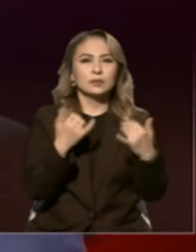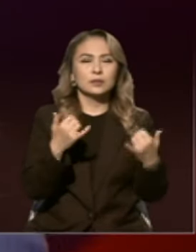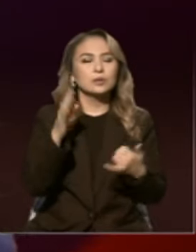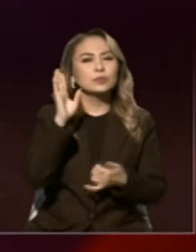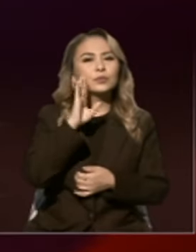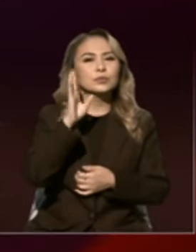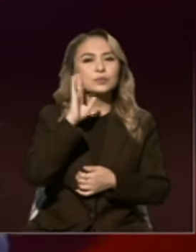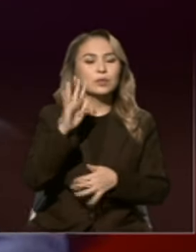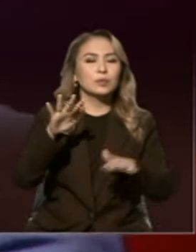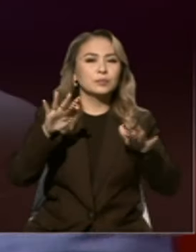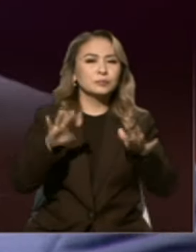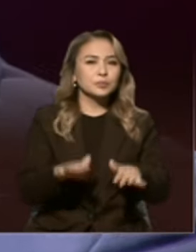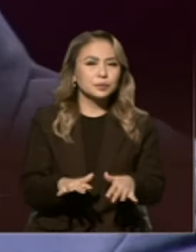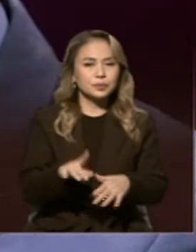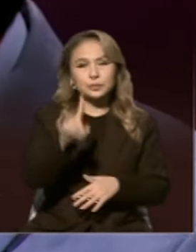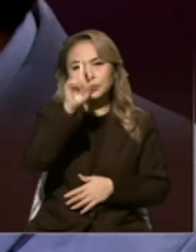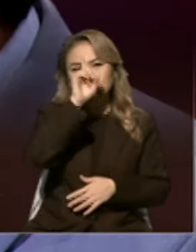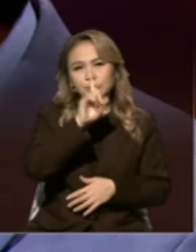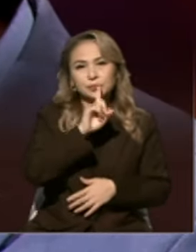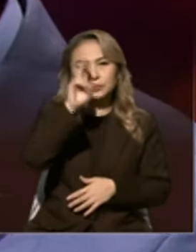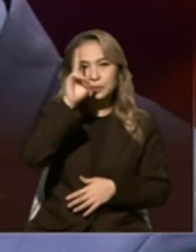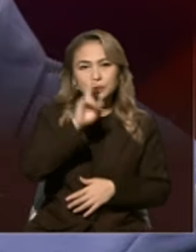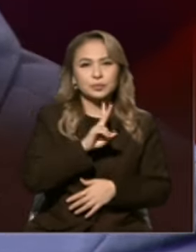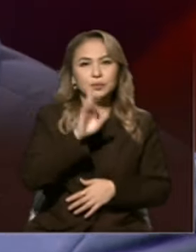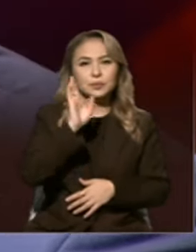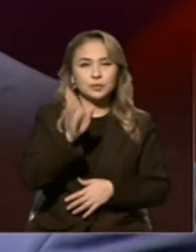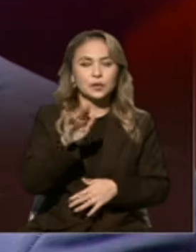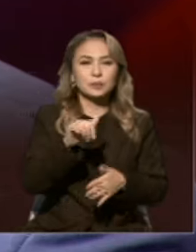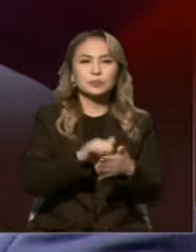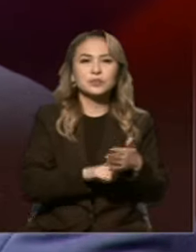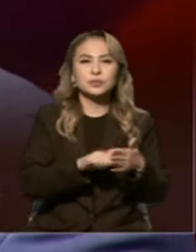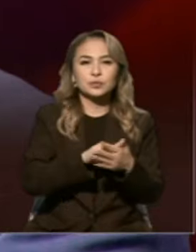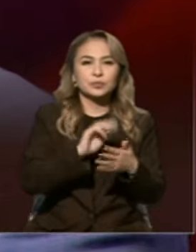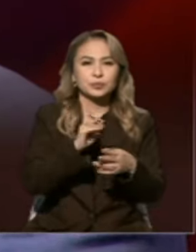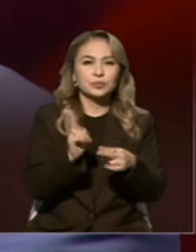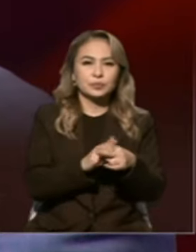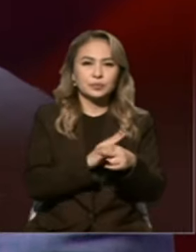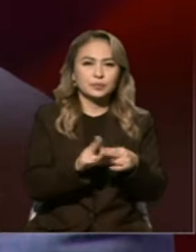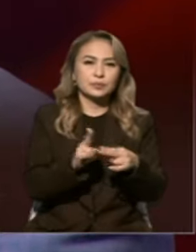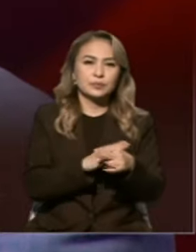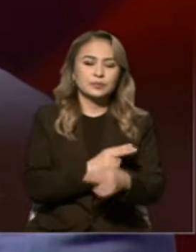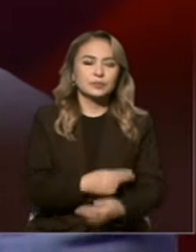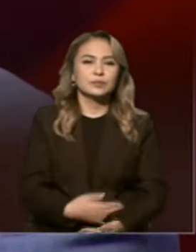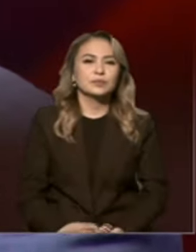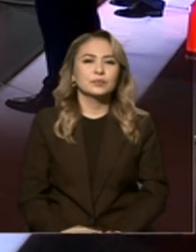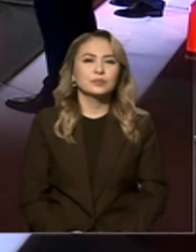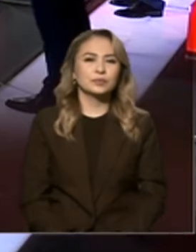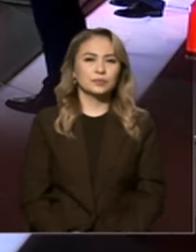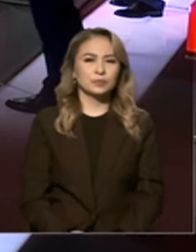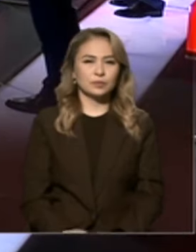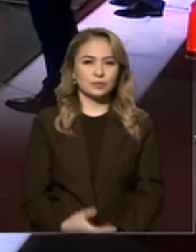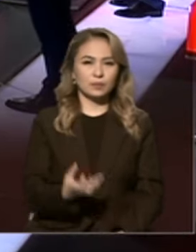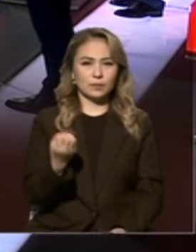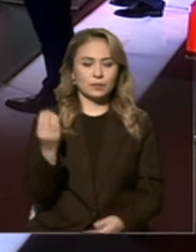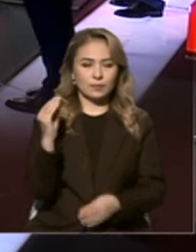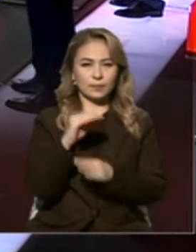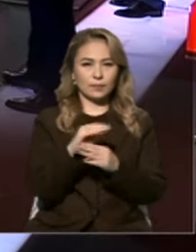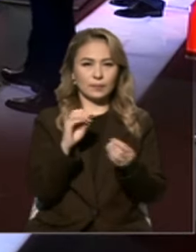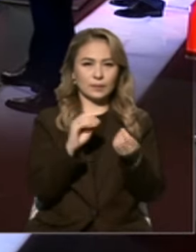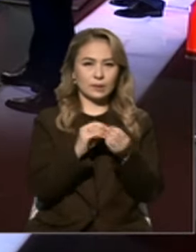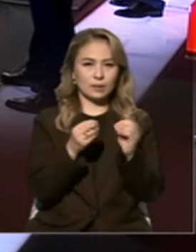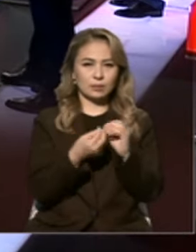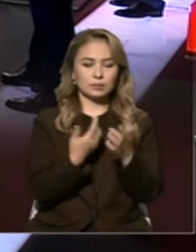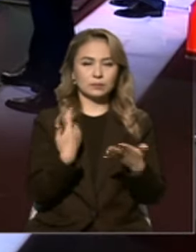судың беті қайтқаннан кейін, бір айдан кейін ба, екі айдан кейін ба, себебімен күресеміз ғой. Енді тағы бір қоса кететін мәселе,